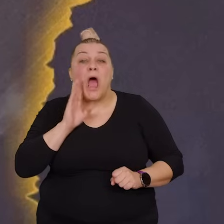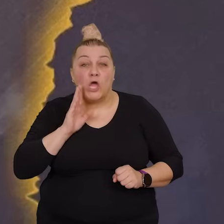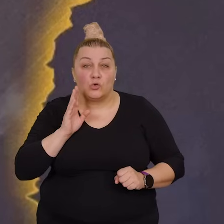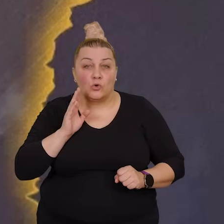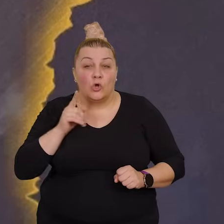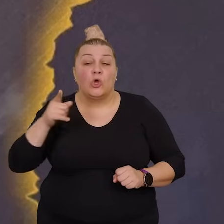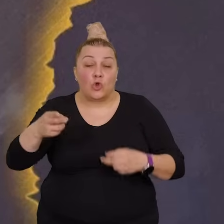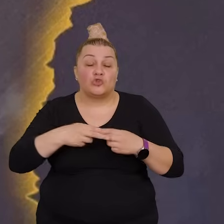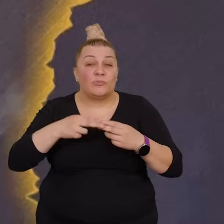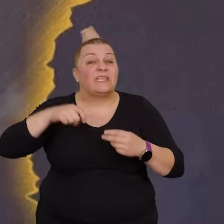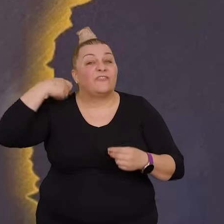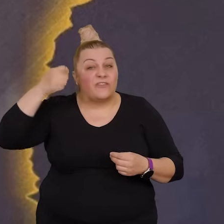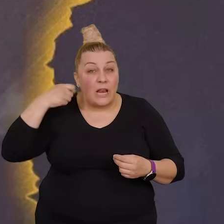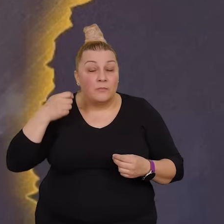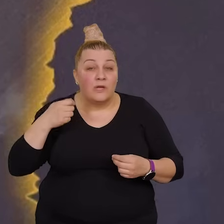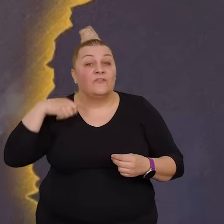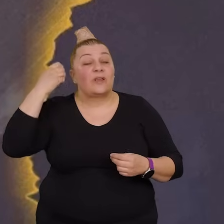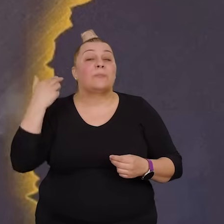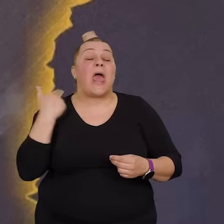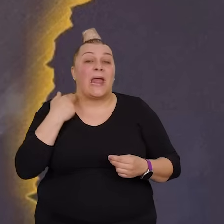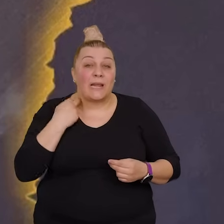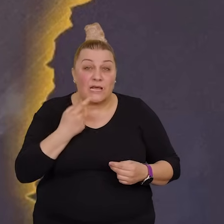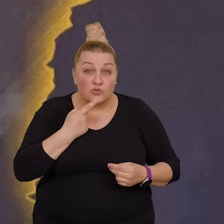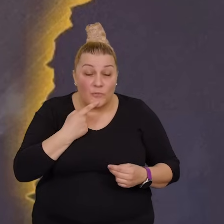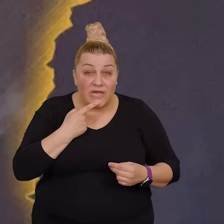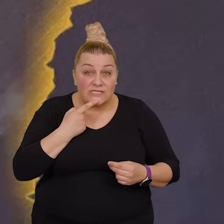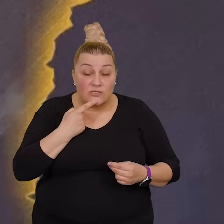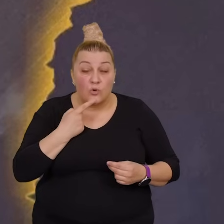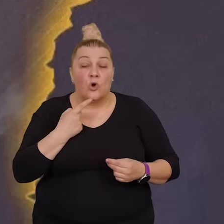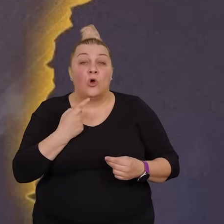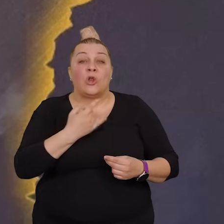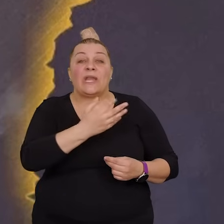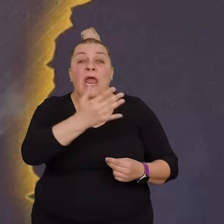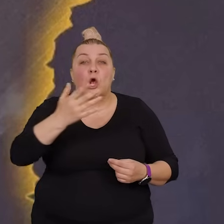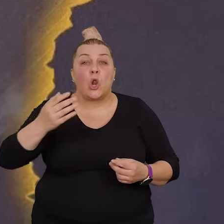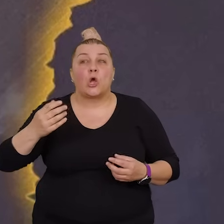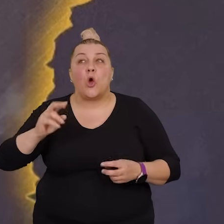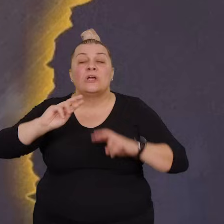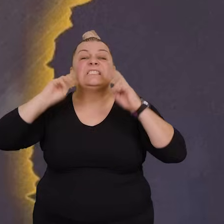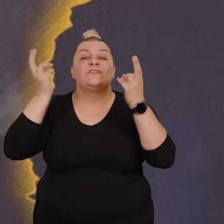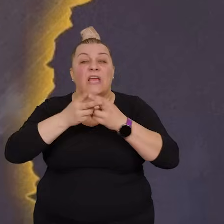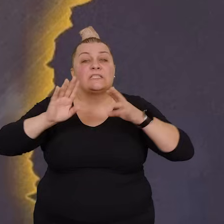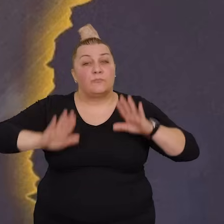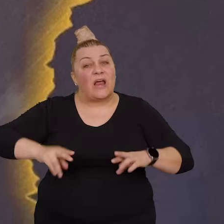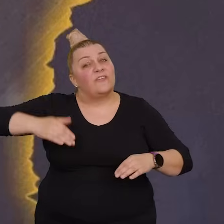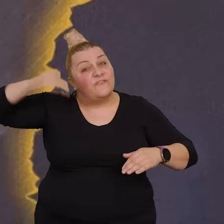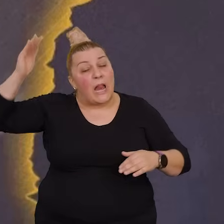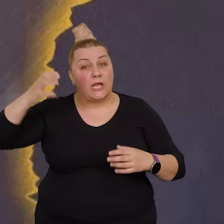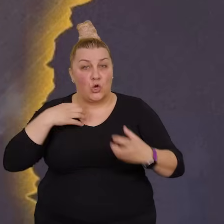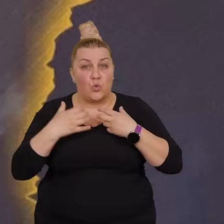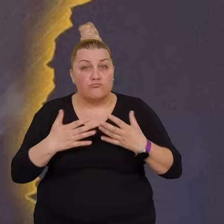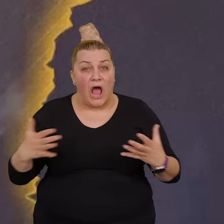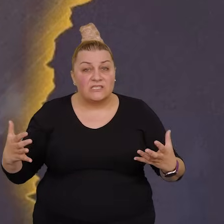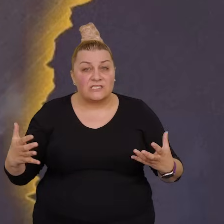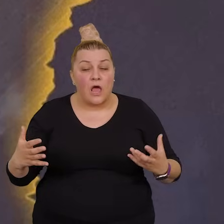To će biti igrani film, to će biti film na engleskom jeziku, to će biti igraće nekoliko svjetskih glumaca, pravih, velikih. I